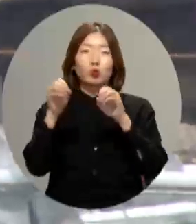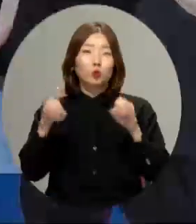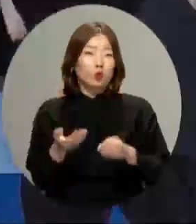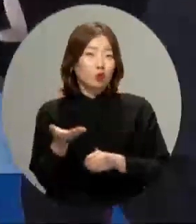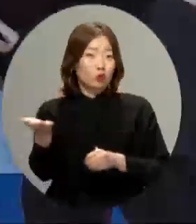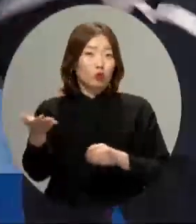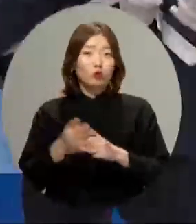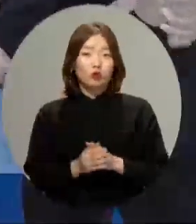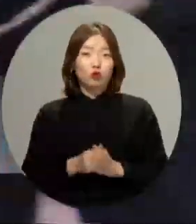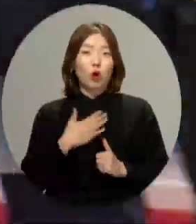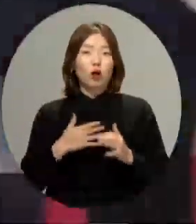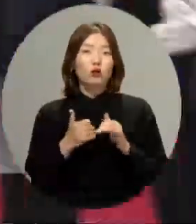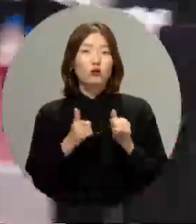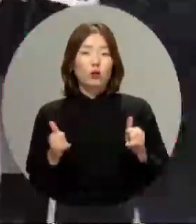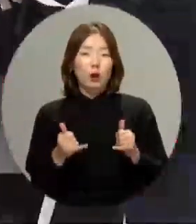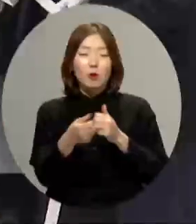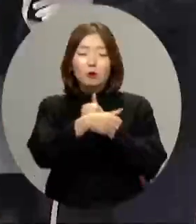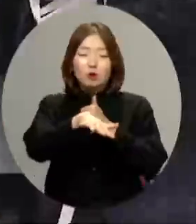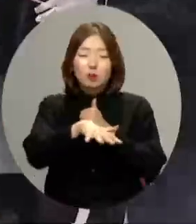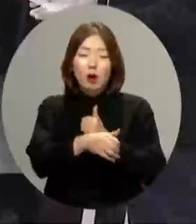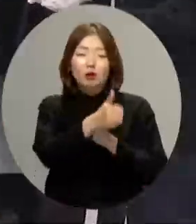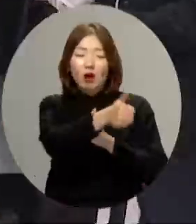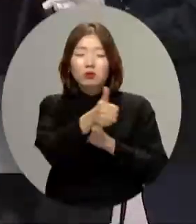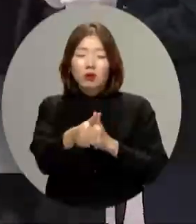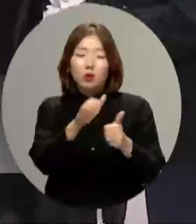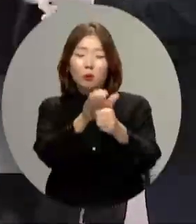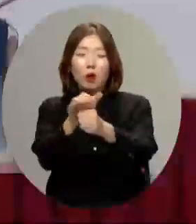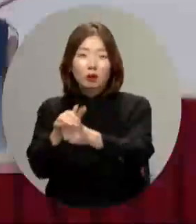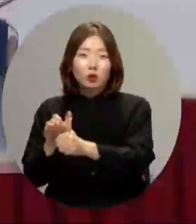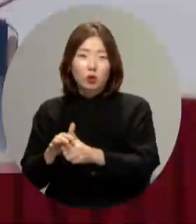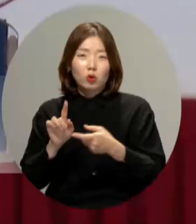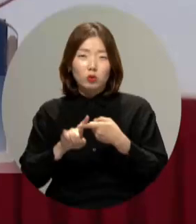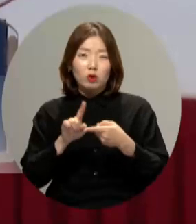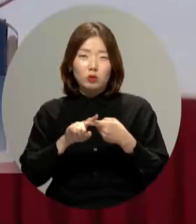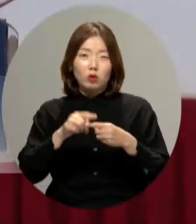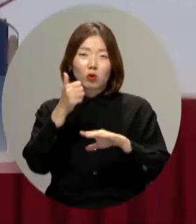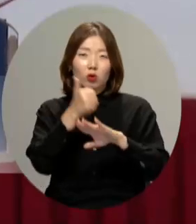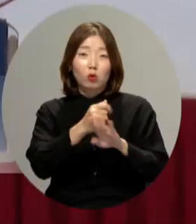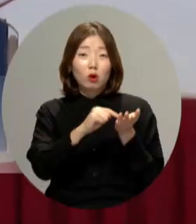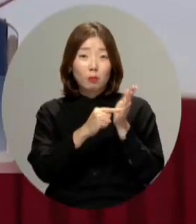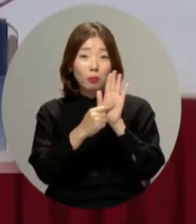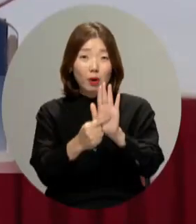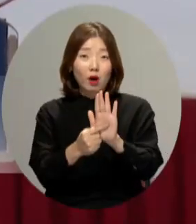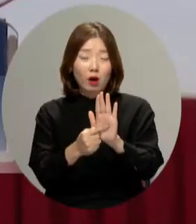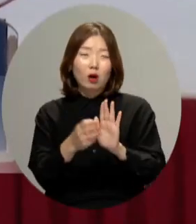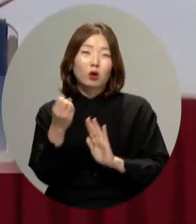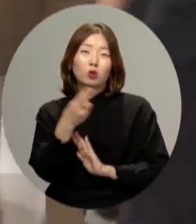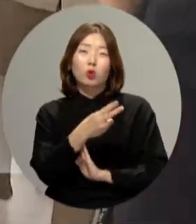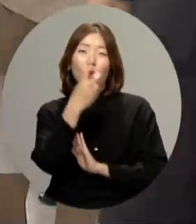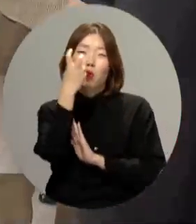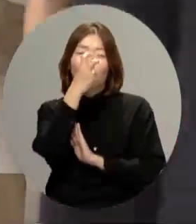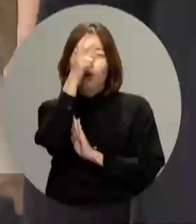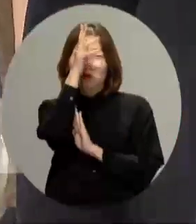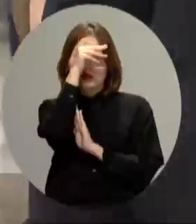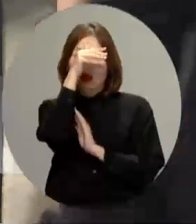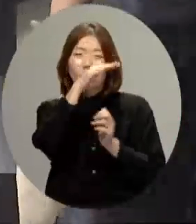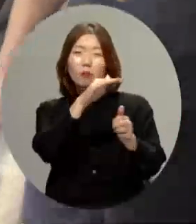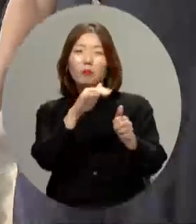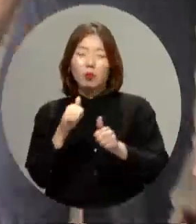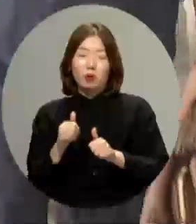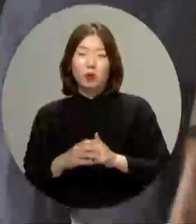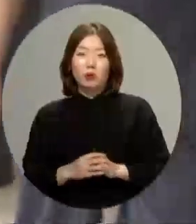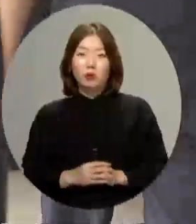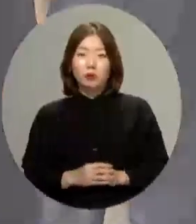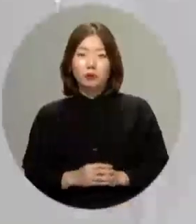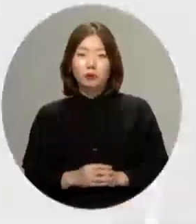몰아주고 측근을 출자기관 대표로 부당하게 앉혔다는 감사원 감사 결과가 나오면서 또다시 검찰의 수사선상에 올랐습니다.